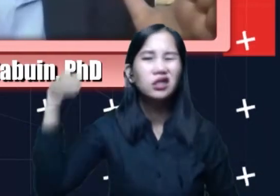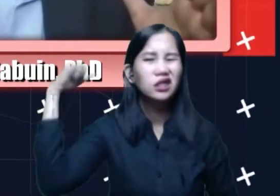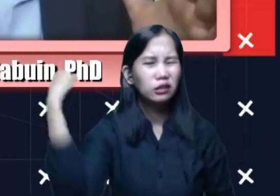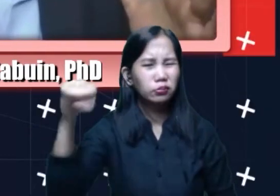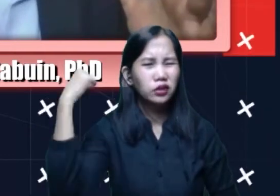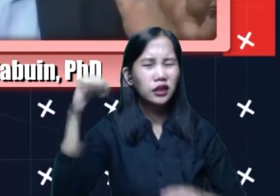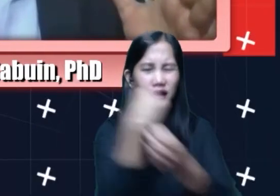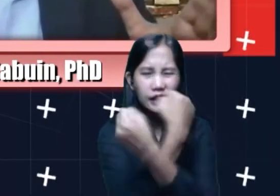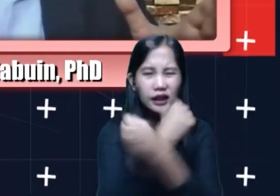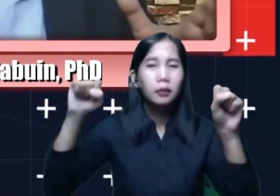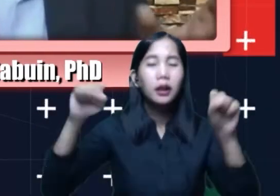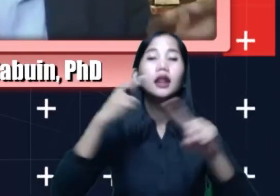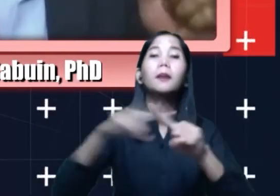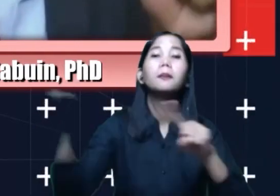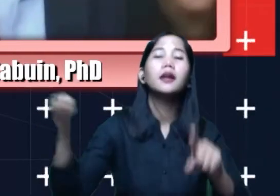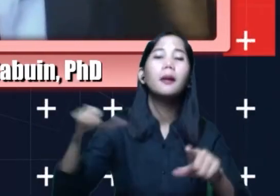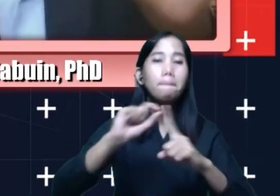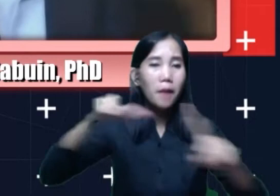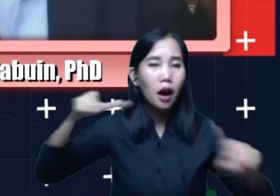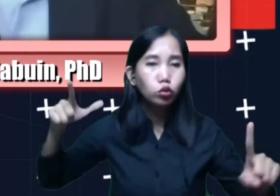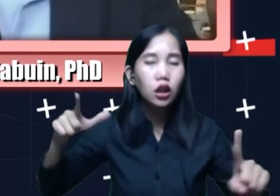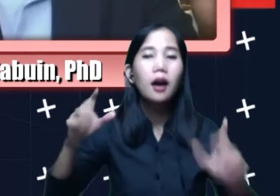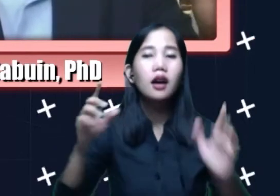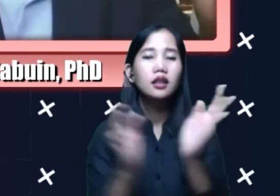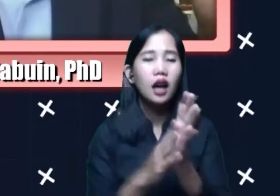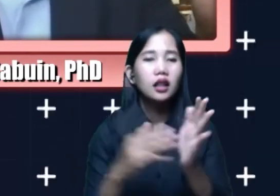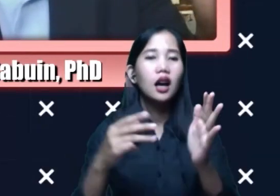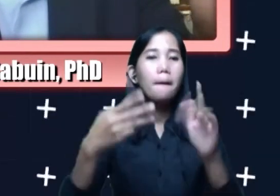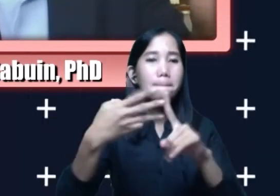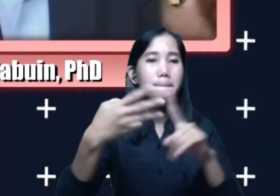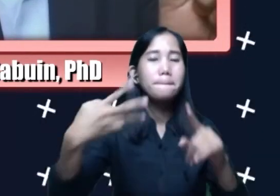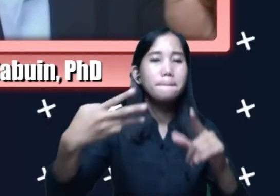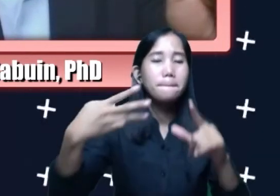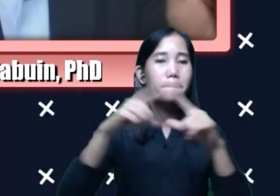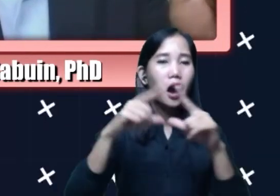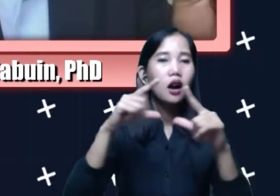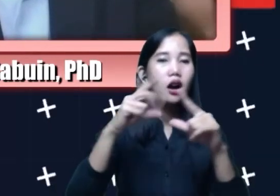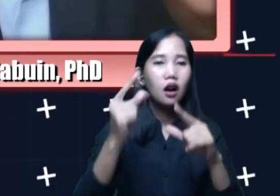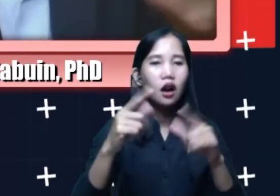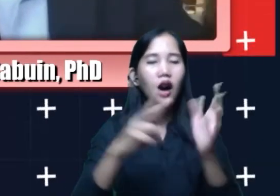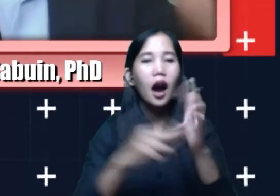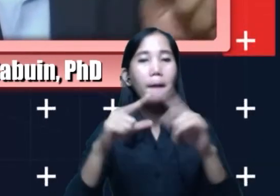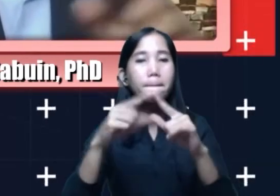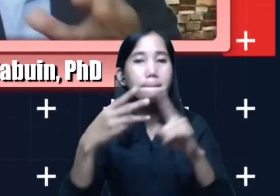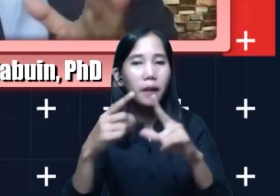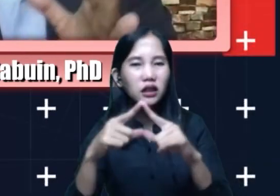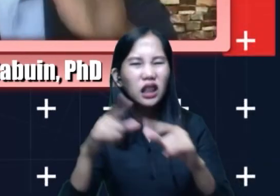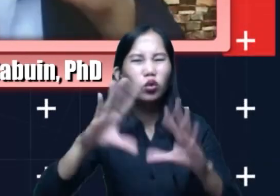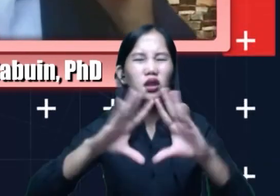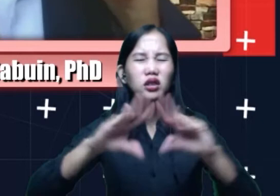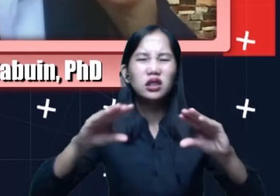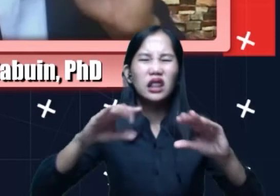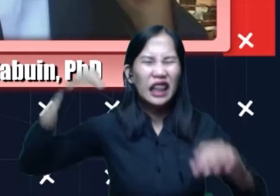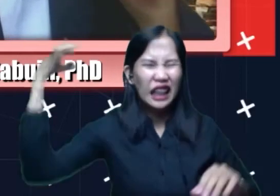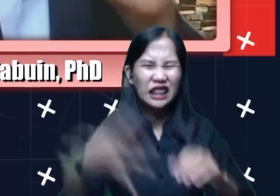jalan selamat, ya, bukan mengenai boleh disunat atau tidak. Ya, tetapi apakah sunat jalan selamat atau tidak?